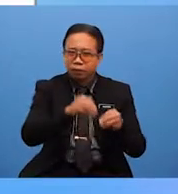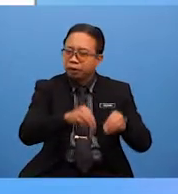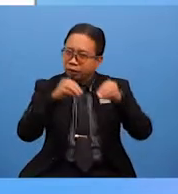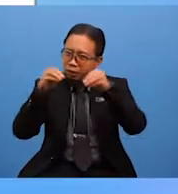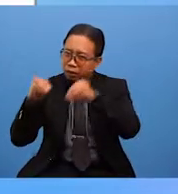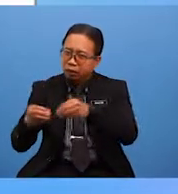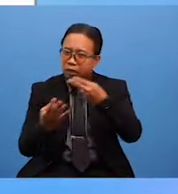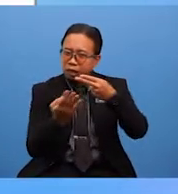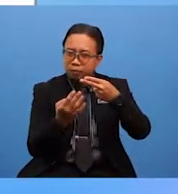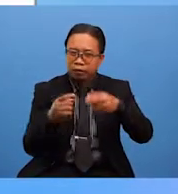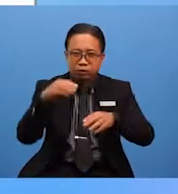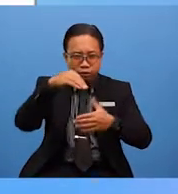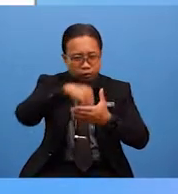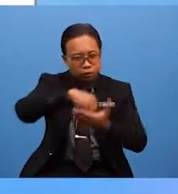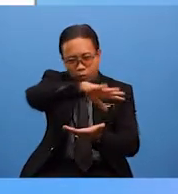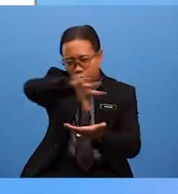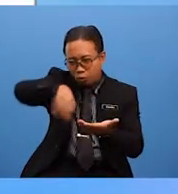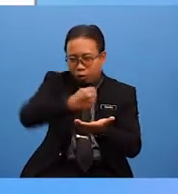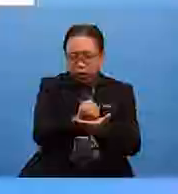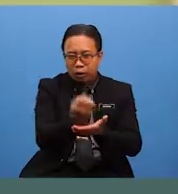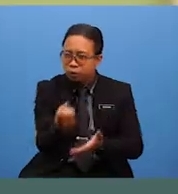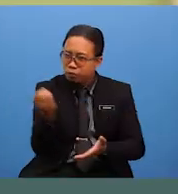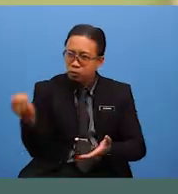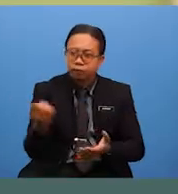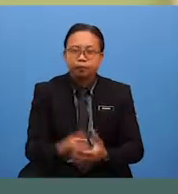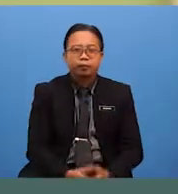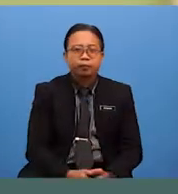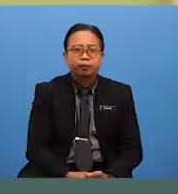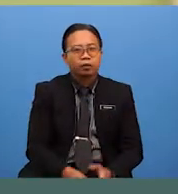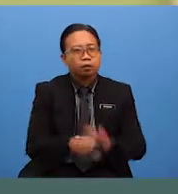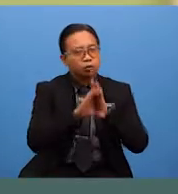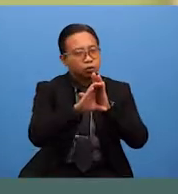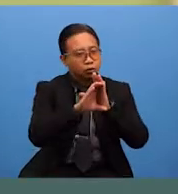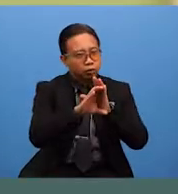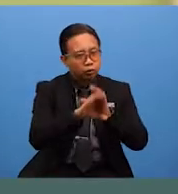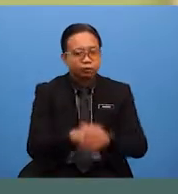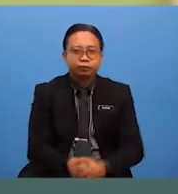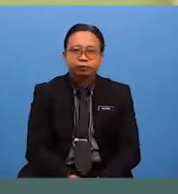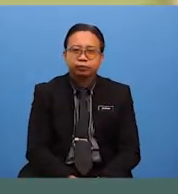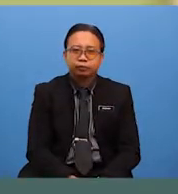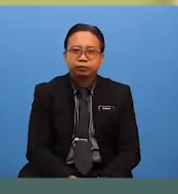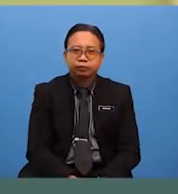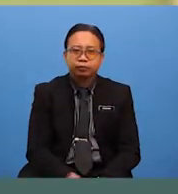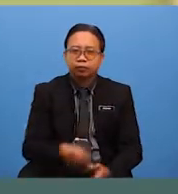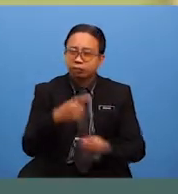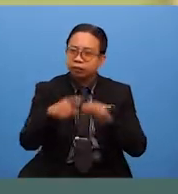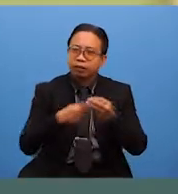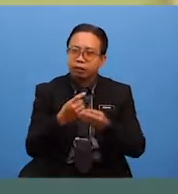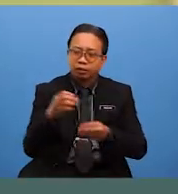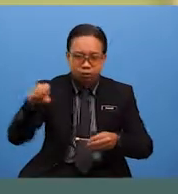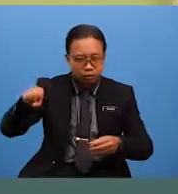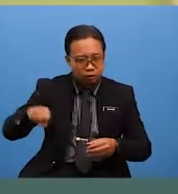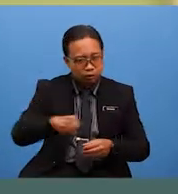Habel ke seluruh pejal tersebut contohnya apabila sendok